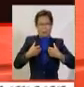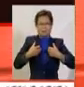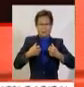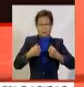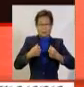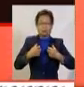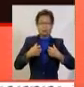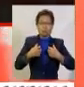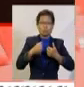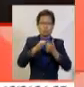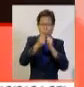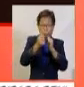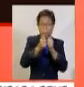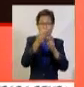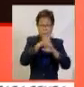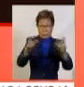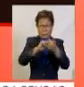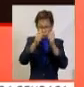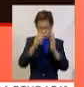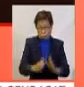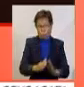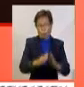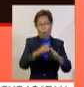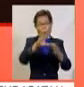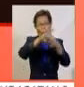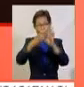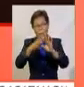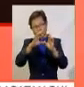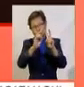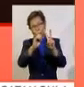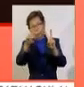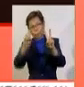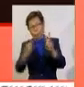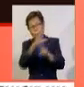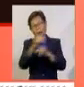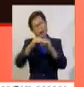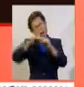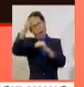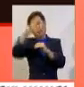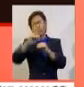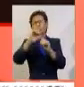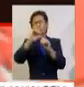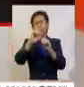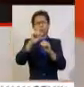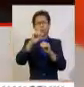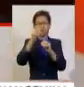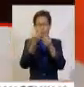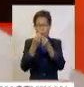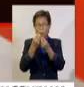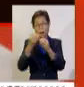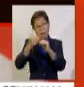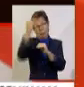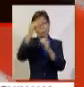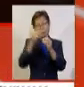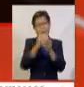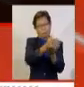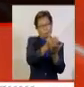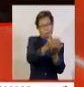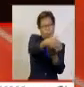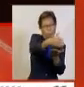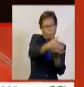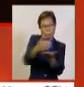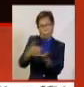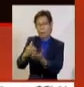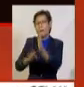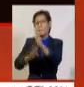Tokyo 2020 dan RM10 juta khusus kepada pembangunan isukan, lebihan daripada jumlah RM1 bilion itu akan diagihkan sebaik mungkin